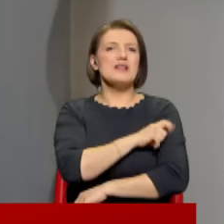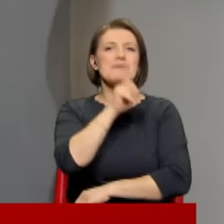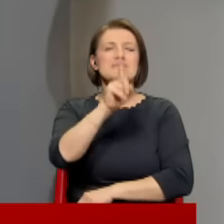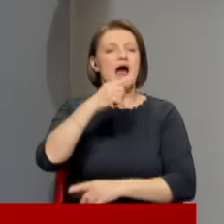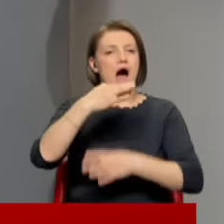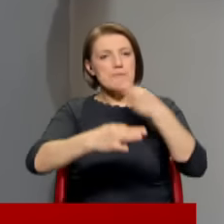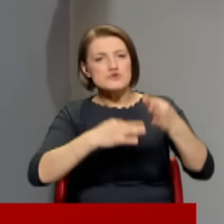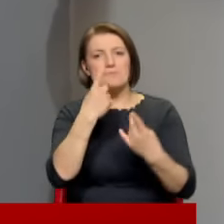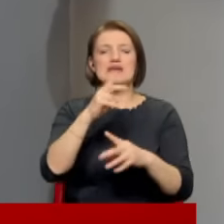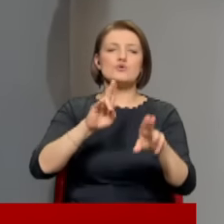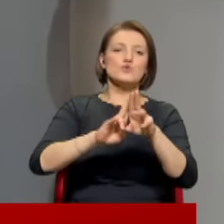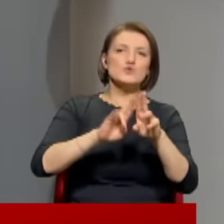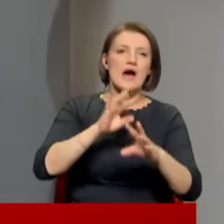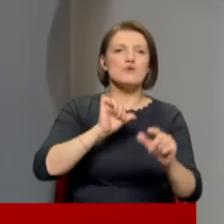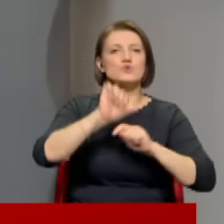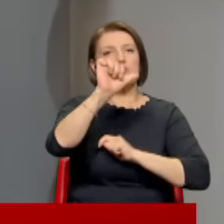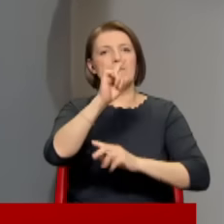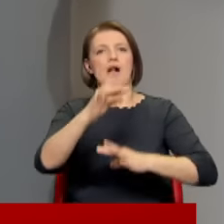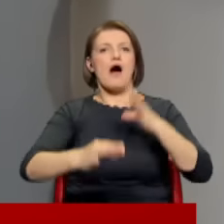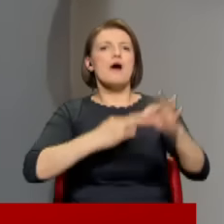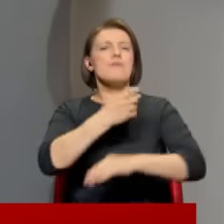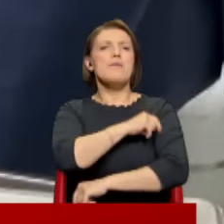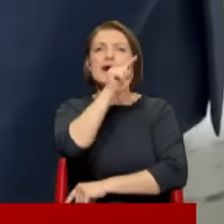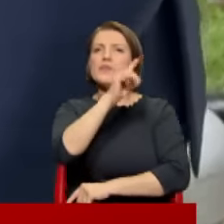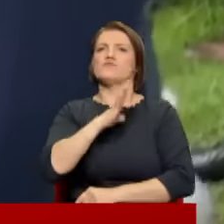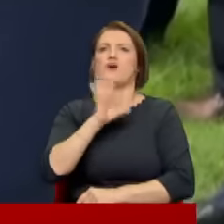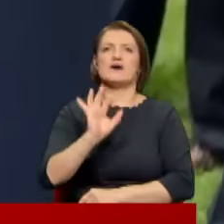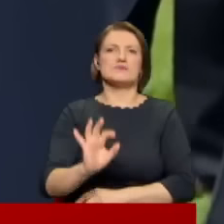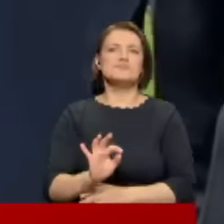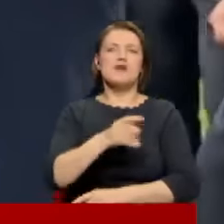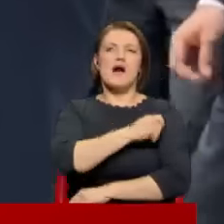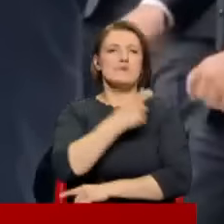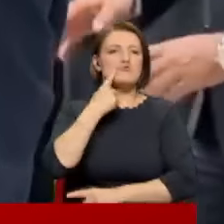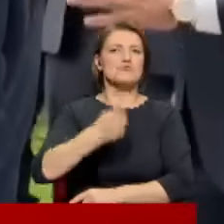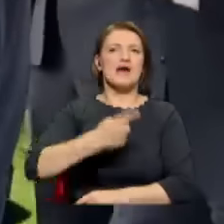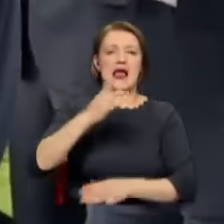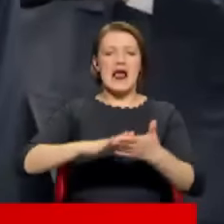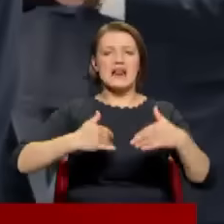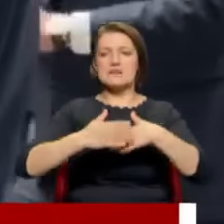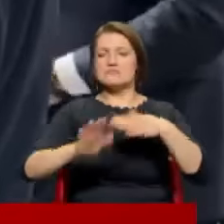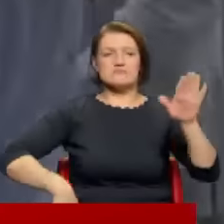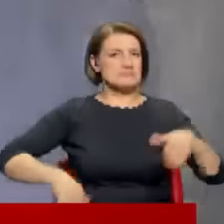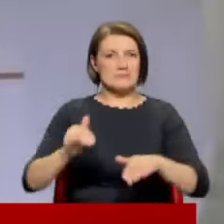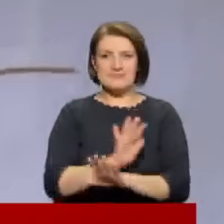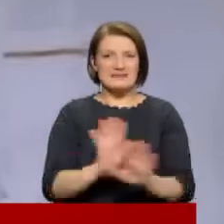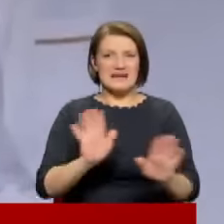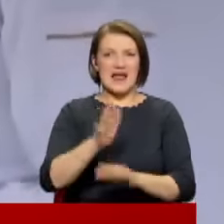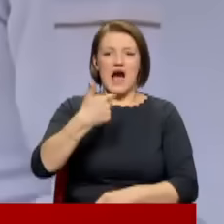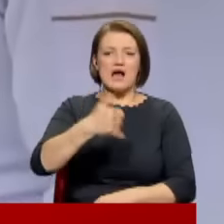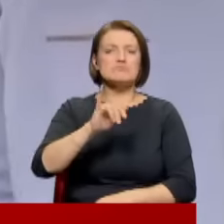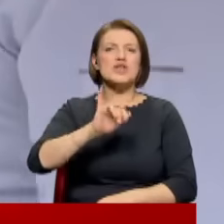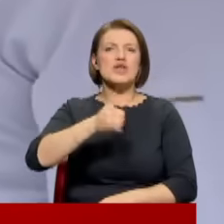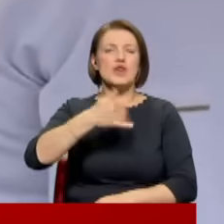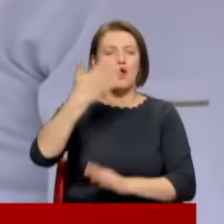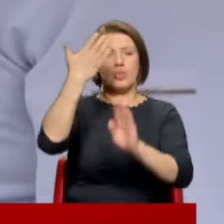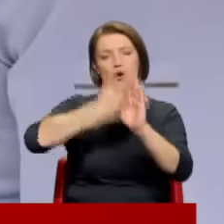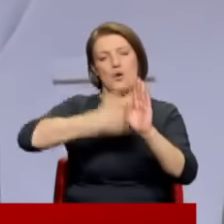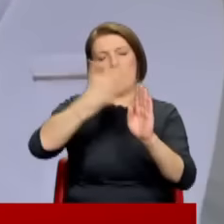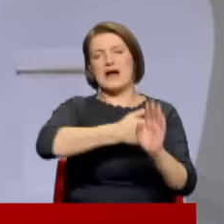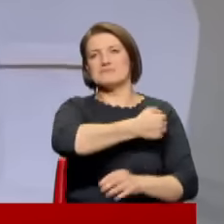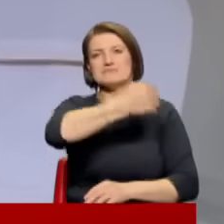bir amcası, bir kuzeni ya da uzaktan bir akrabası var. Almanya Cumhurbaşkanı eli boş gelmedi İstanbul'a, 60 kilo döner de